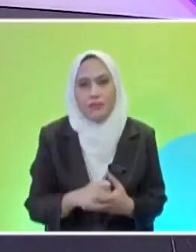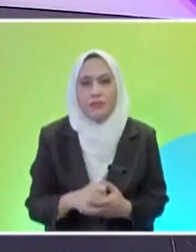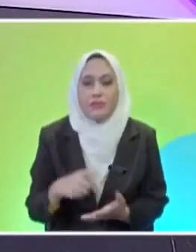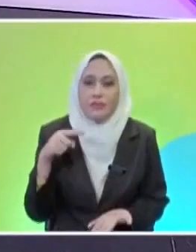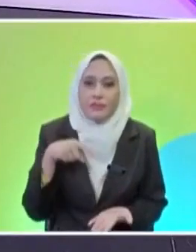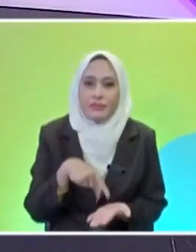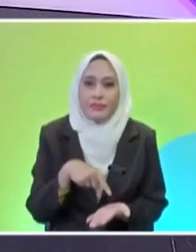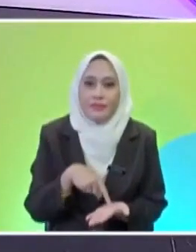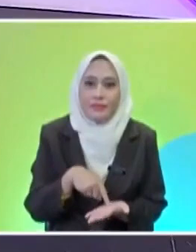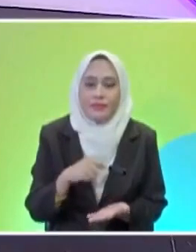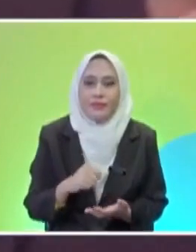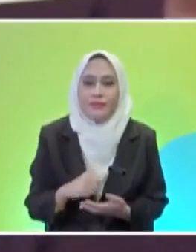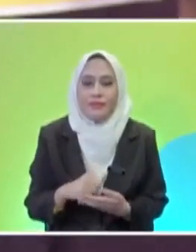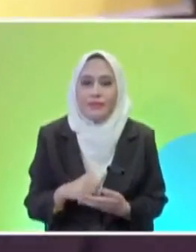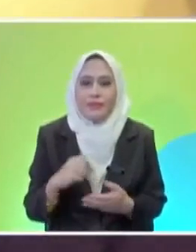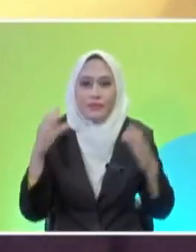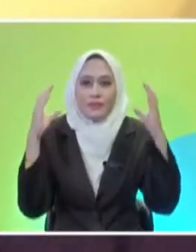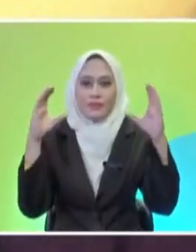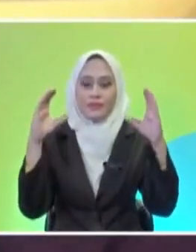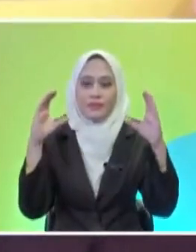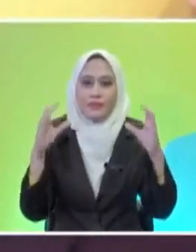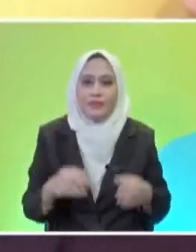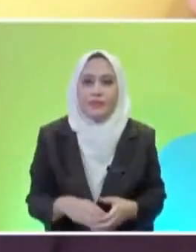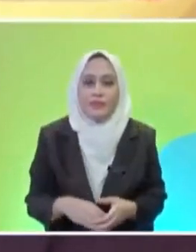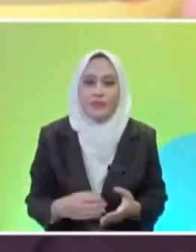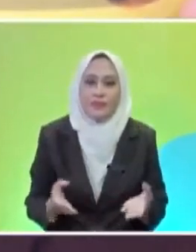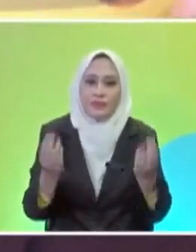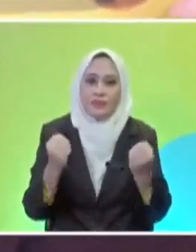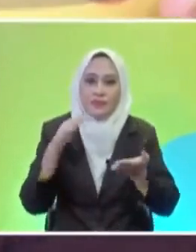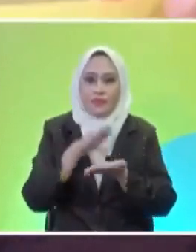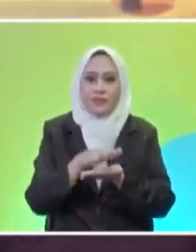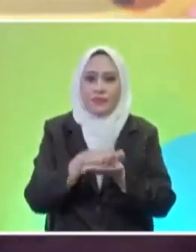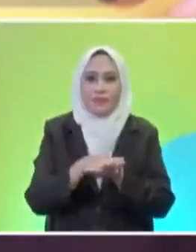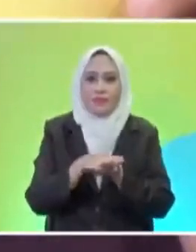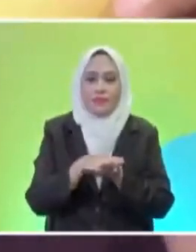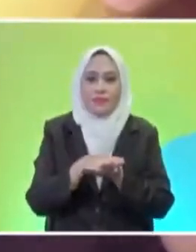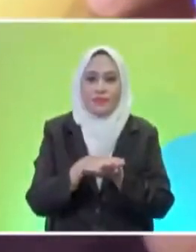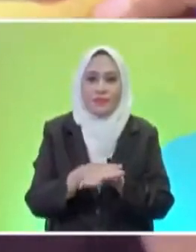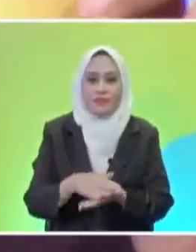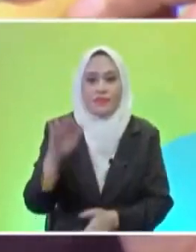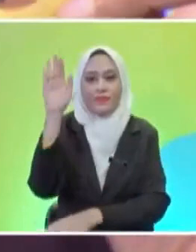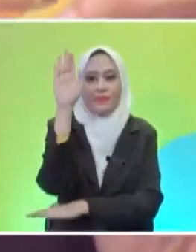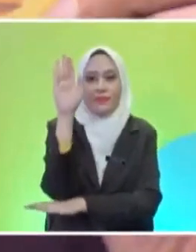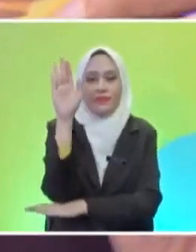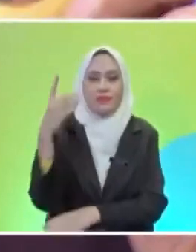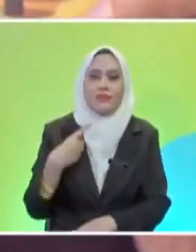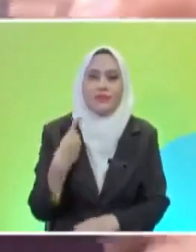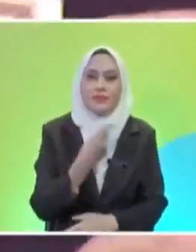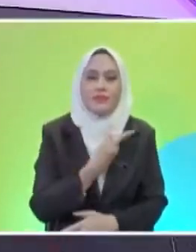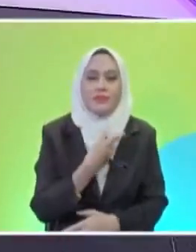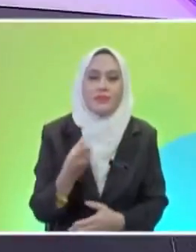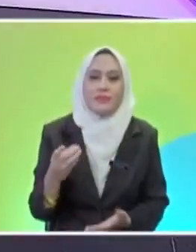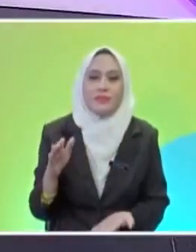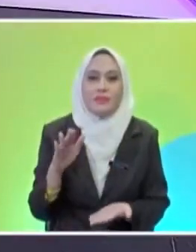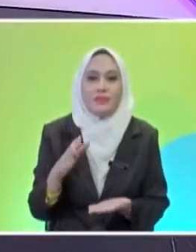Ni kot cikgu. Itulah dia gambar. Kita balik sekolah. Tengah hari kita balik sekolah. Jom kita tampal.